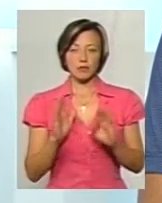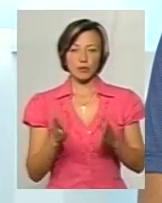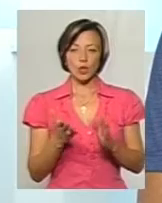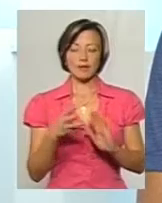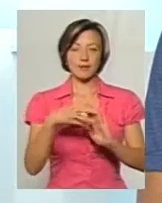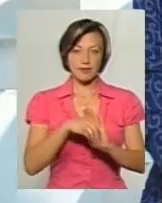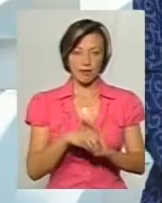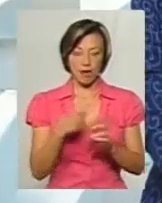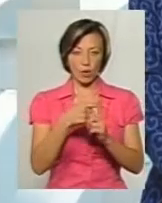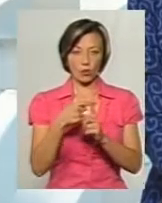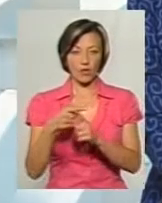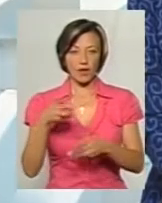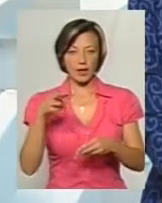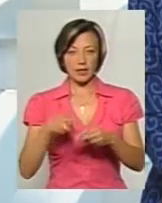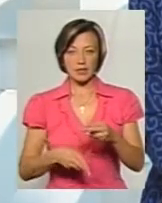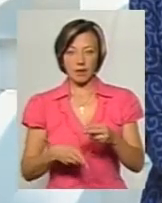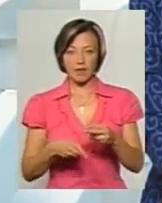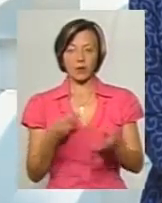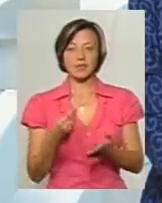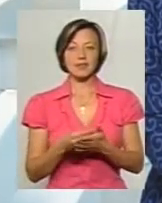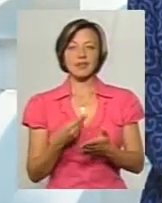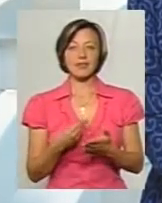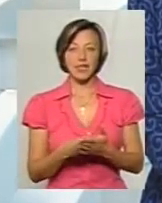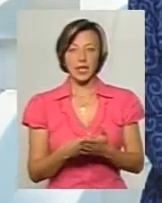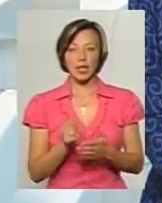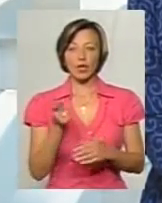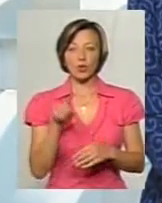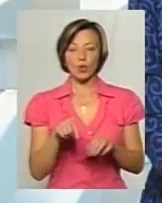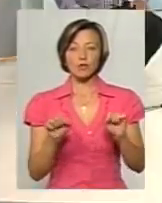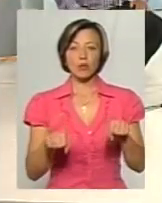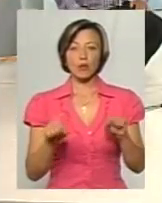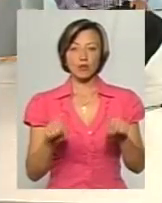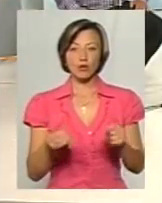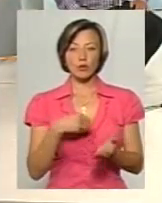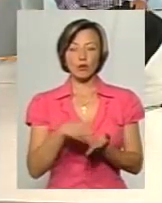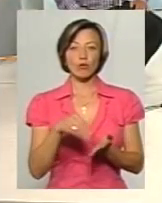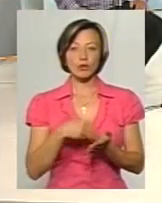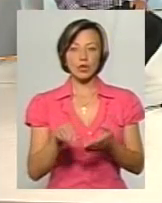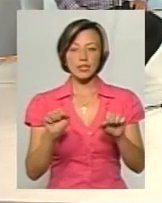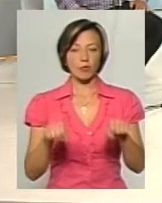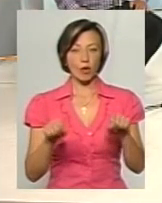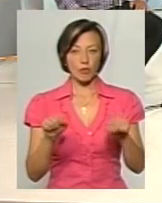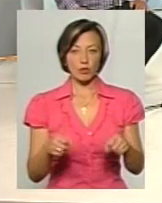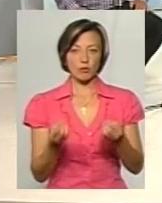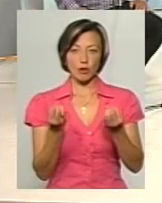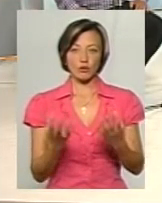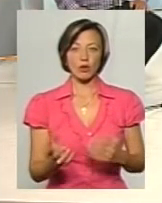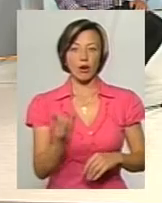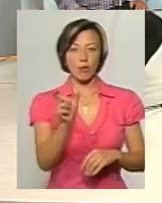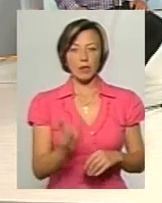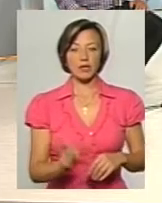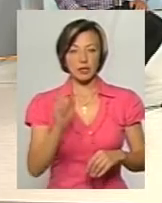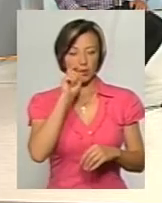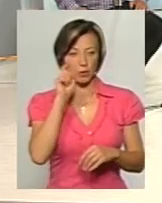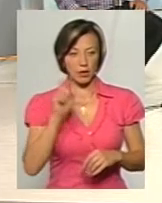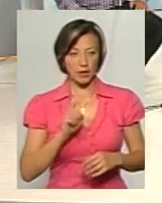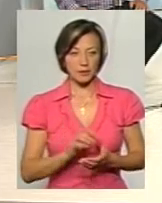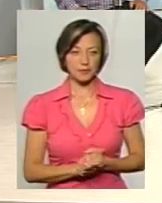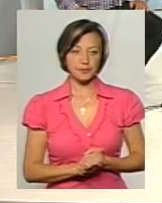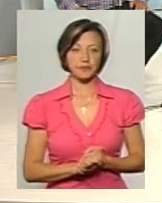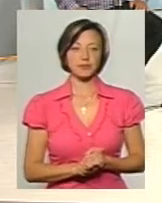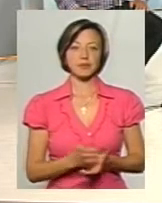складова тої кінцевої ціни і тої спроможності, покупної спроможності простого громадянина України.